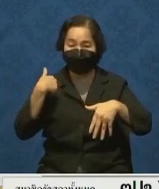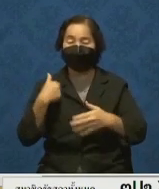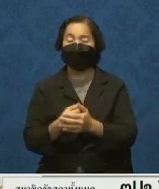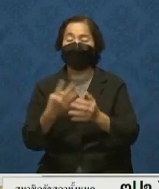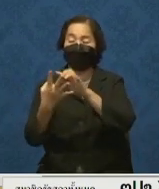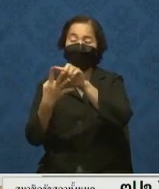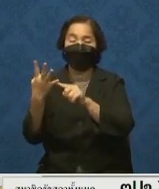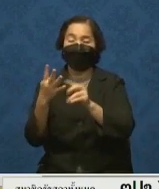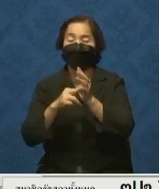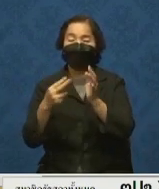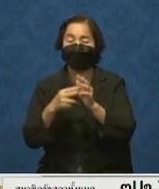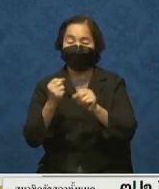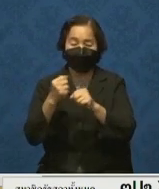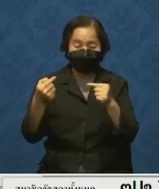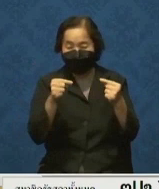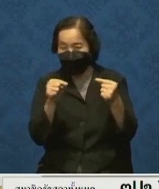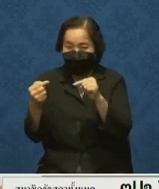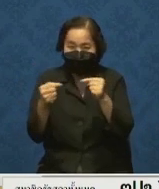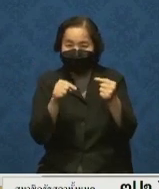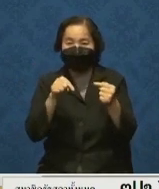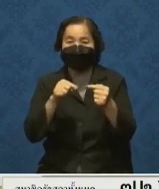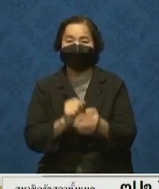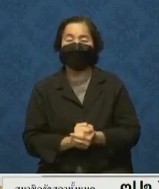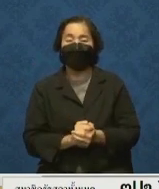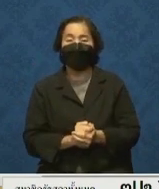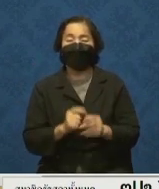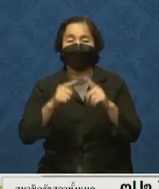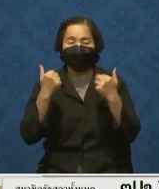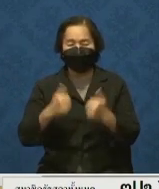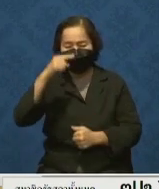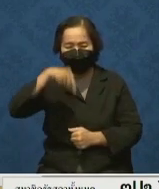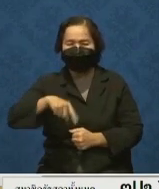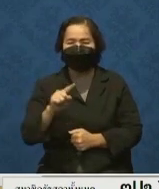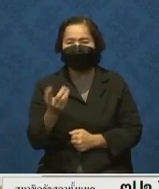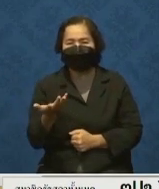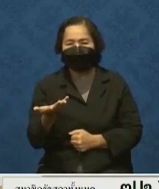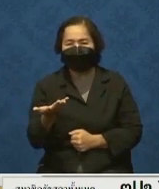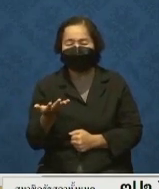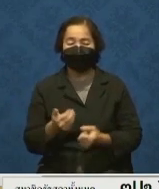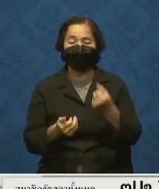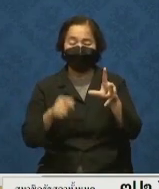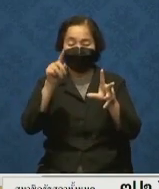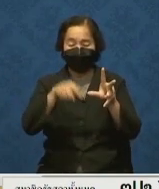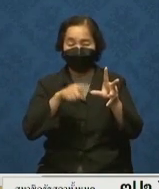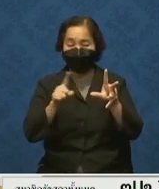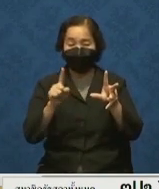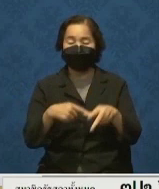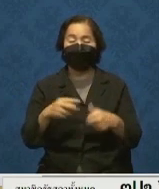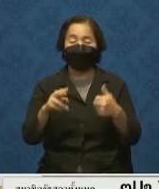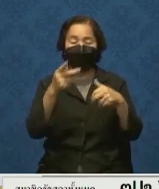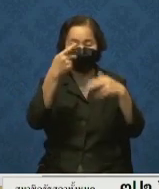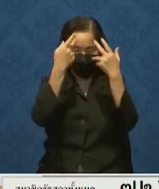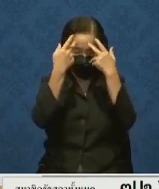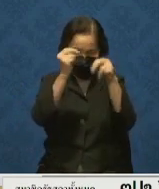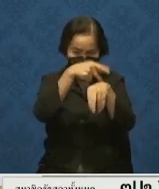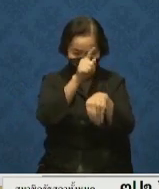นาในการนำเิน นโยบาย ตำรวแห่งชาิแต่ของไทยนี้รวมยไครับมาตา 13 ทัย 1รายุ่ตีบรษฐาน รองนายก รายุตีมอ